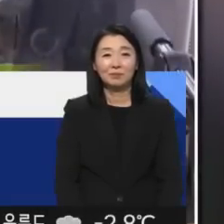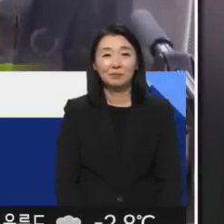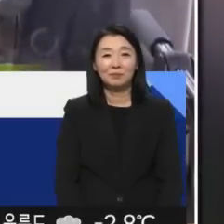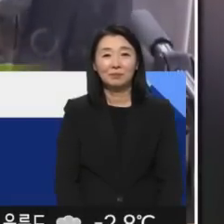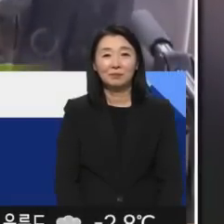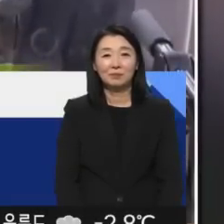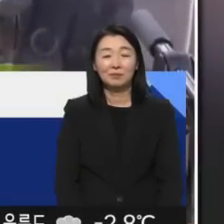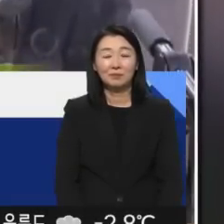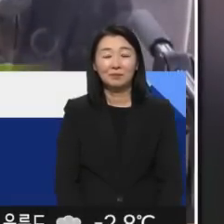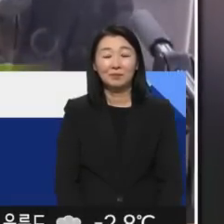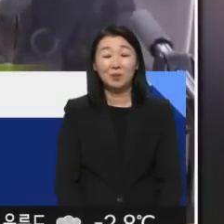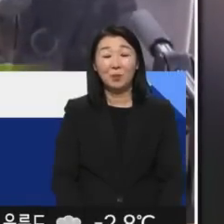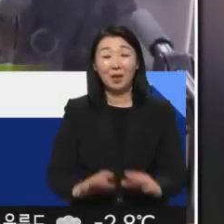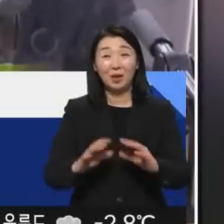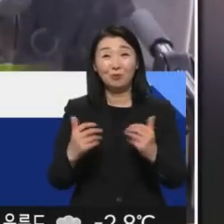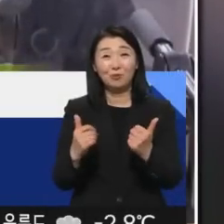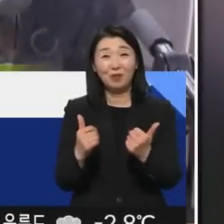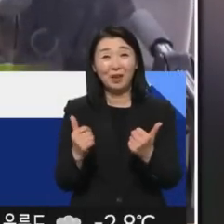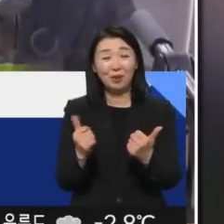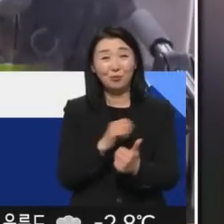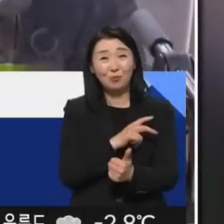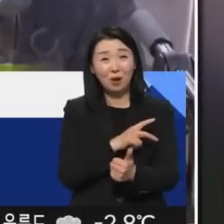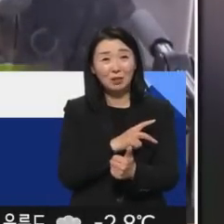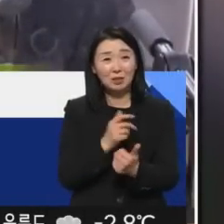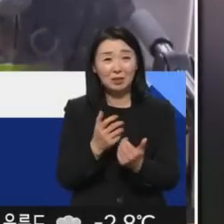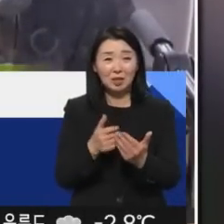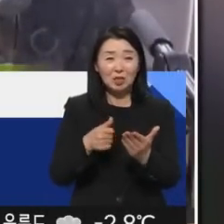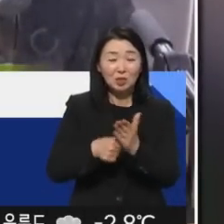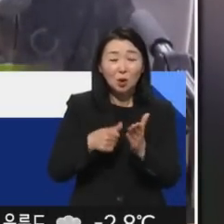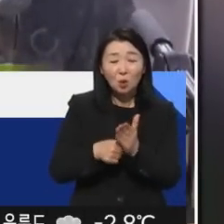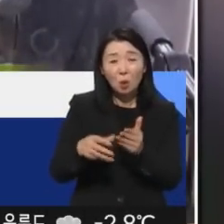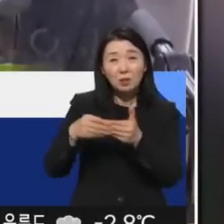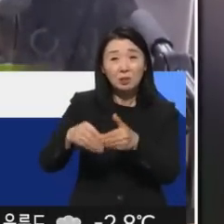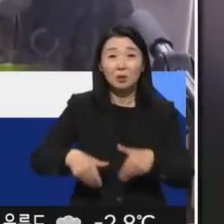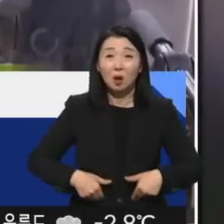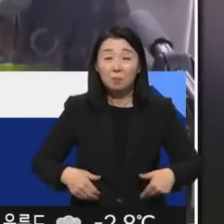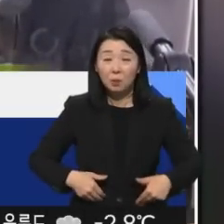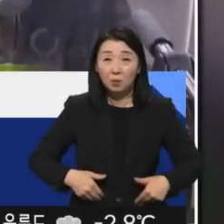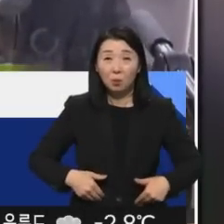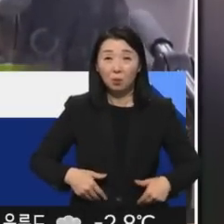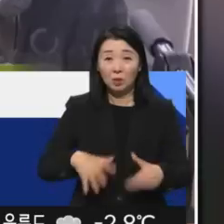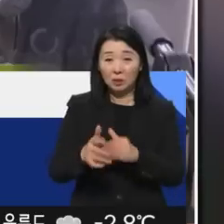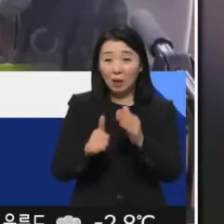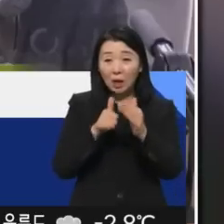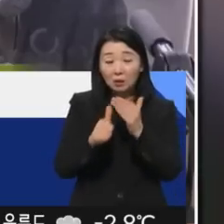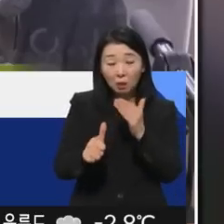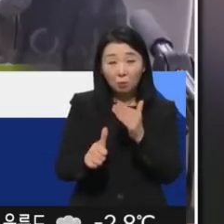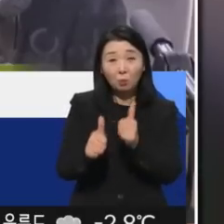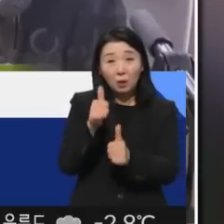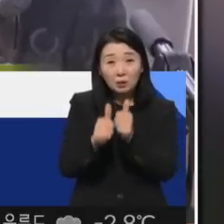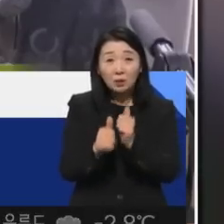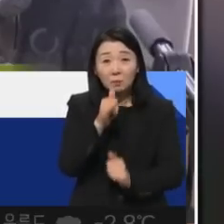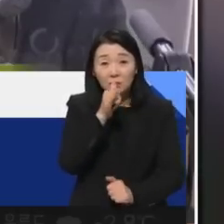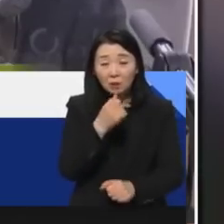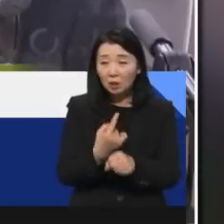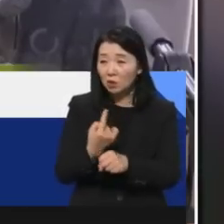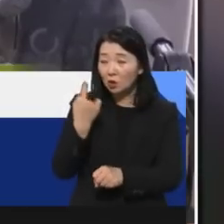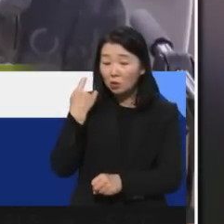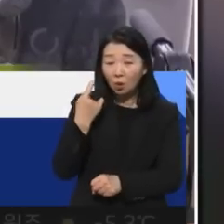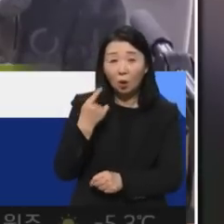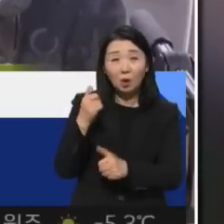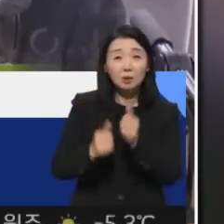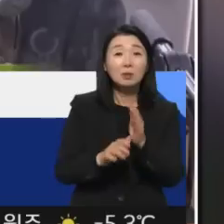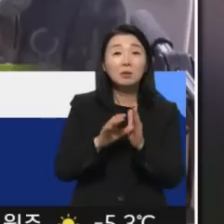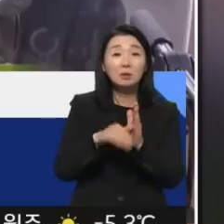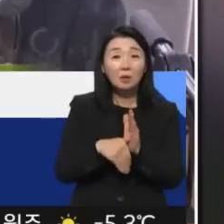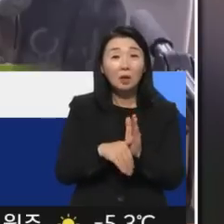총선을 이렇게 이끌어요. 당대표를 뽑는 전당대회 아닙니까? 네. 근데 만약 1년 전에 경선 때